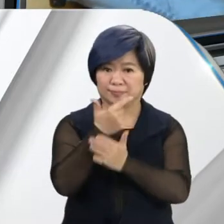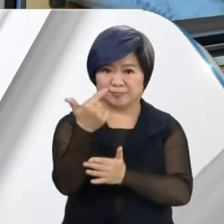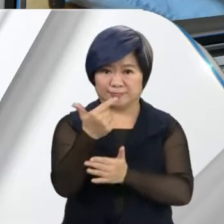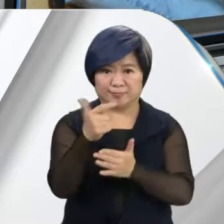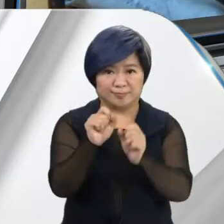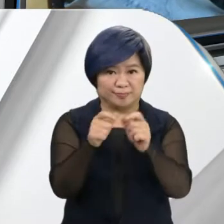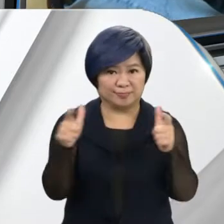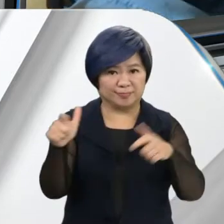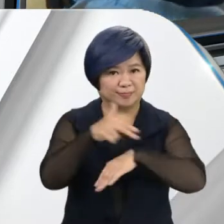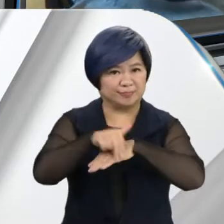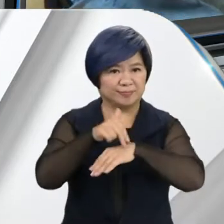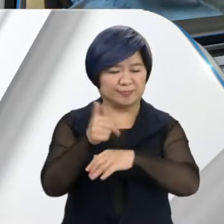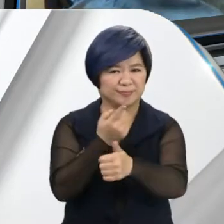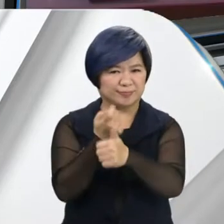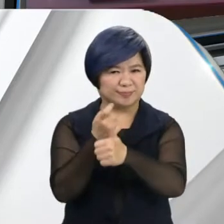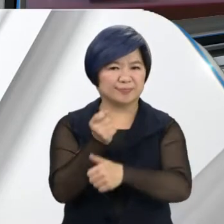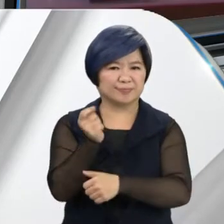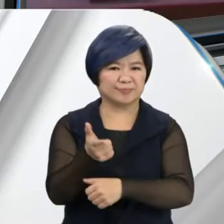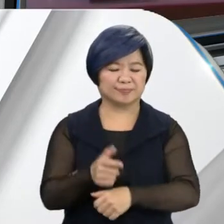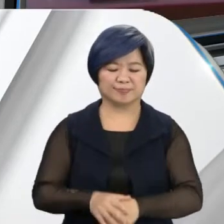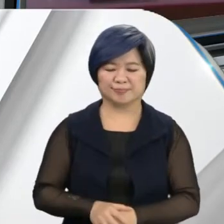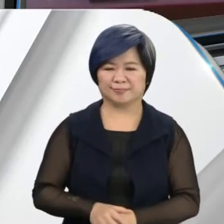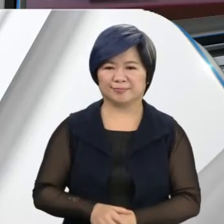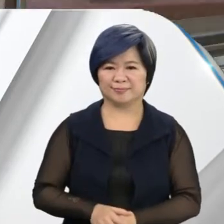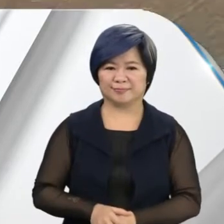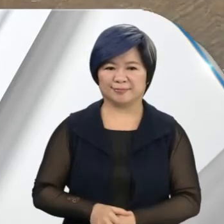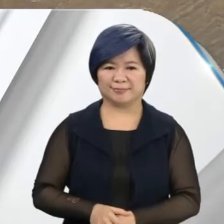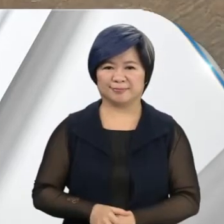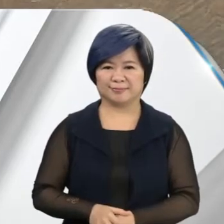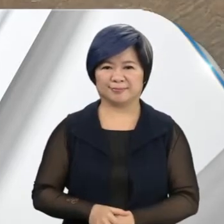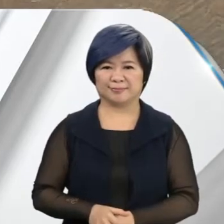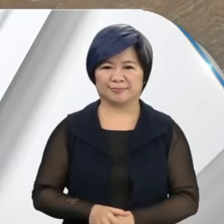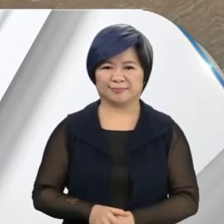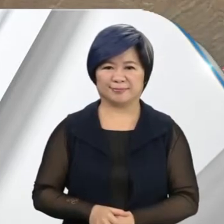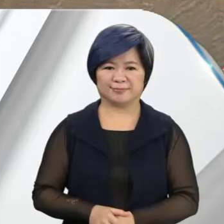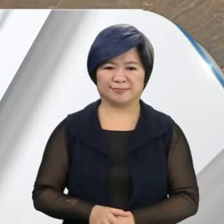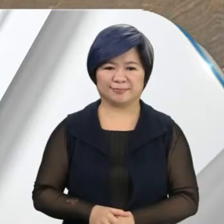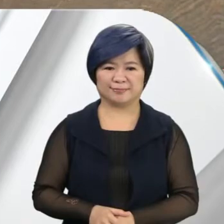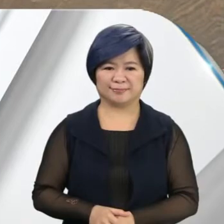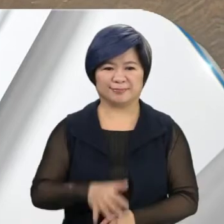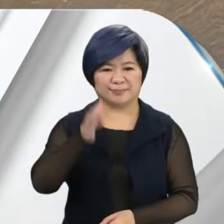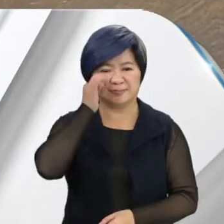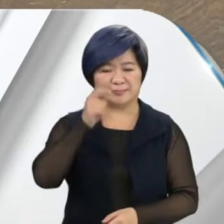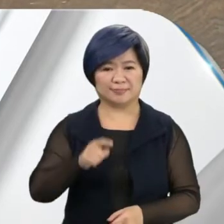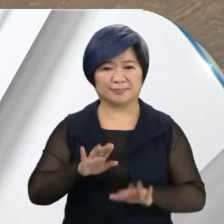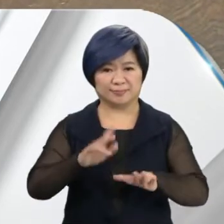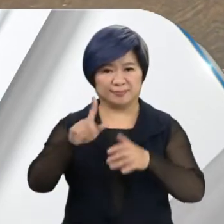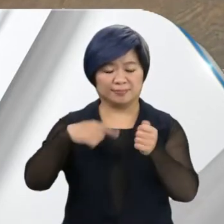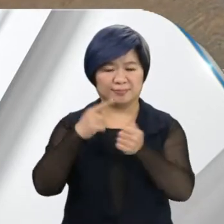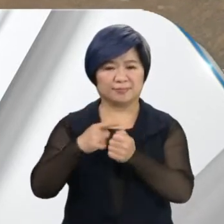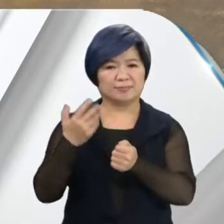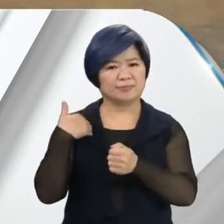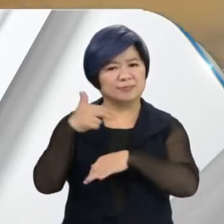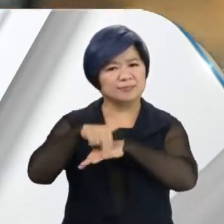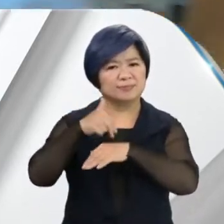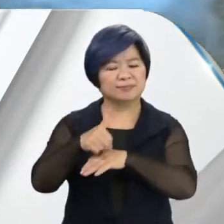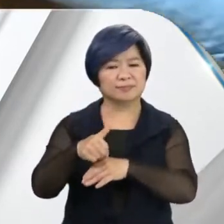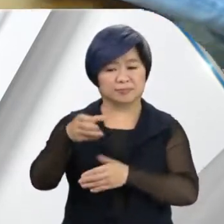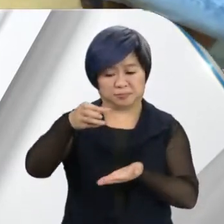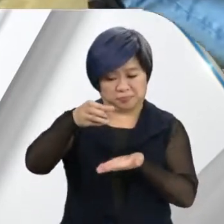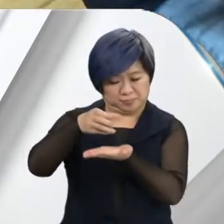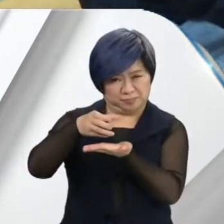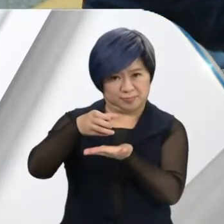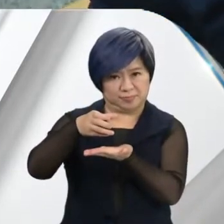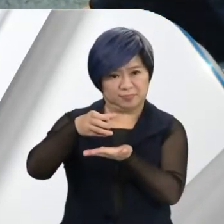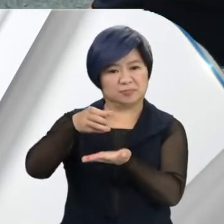草鞋，也写紧来消息。 第一年的时候， 哦对对，第一年， 第一年的时候，第一年的时候， 还有个是杯垫的、 啊，